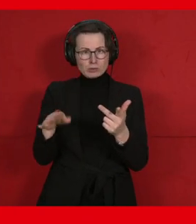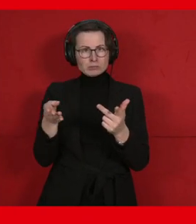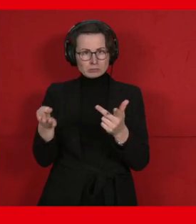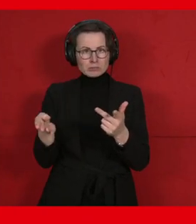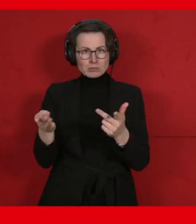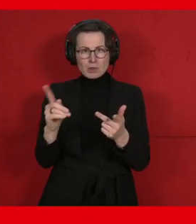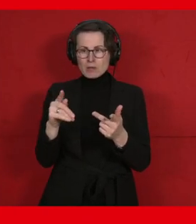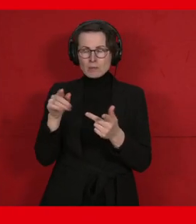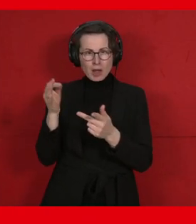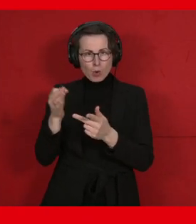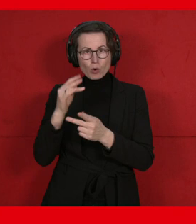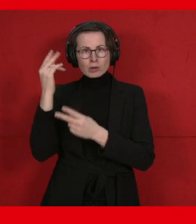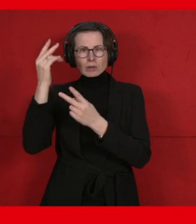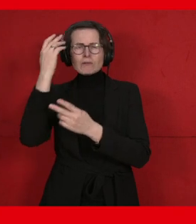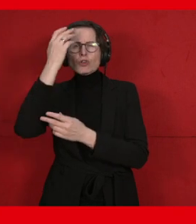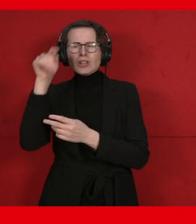einzelne